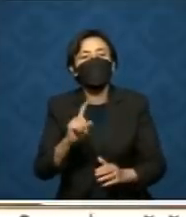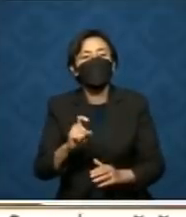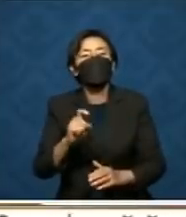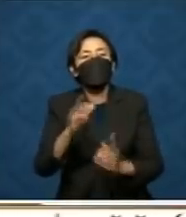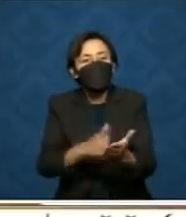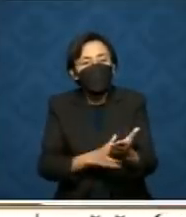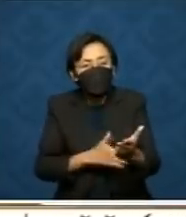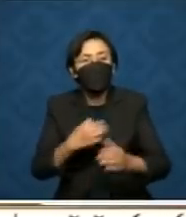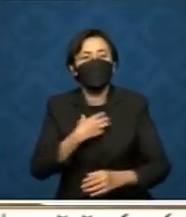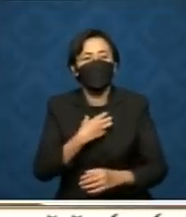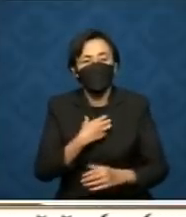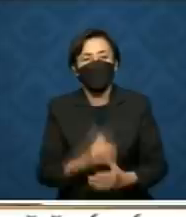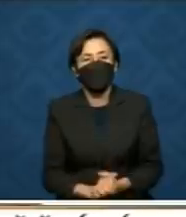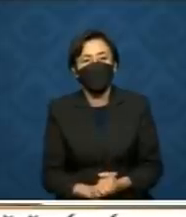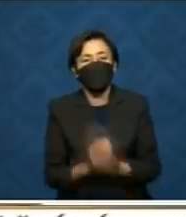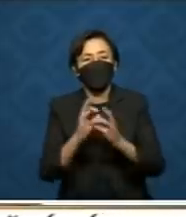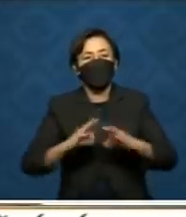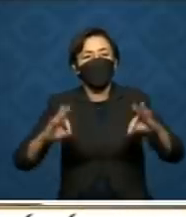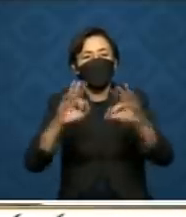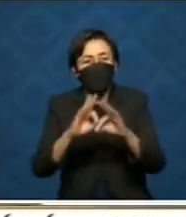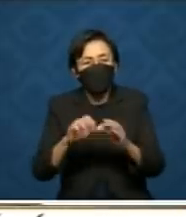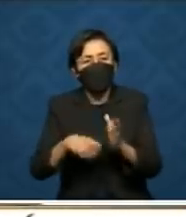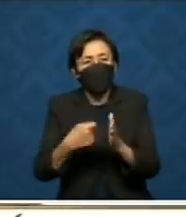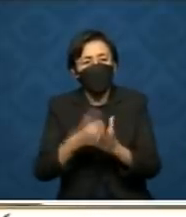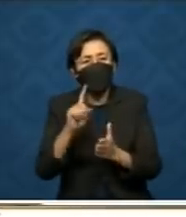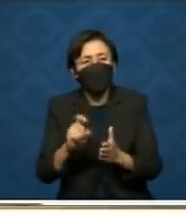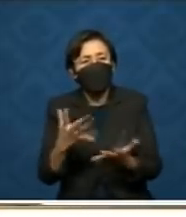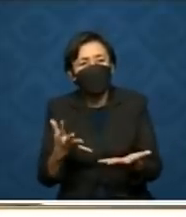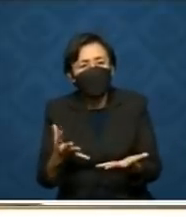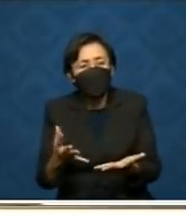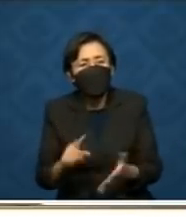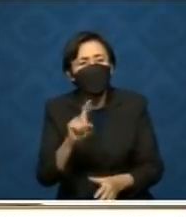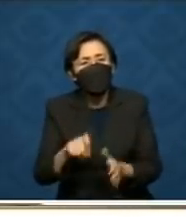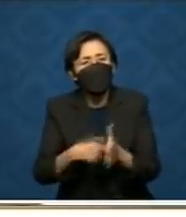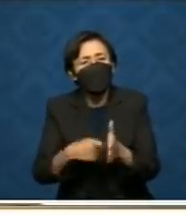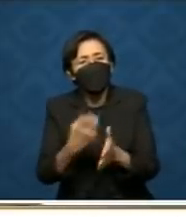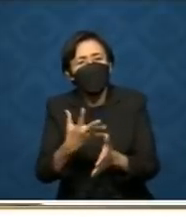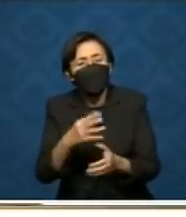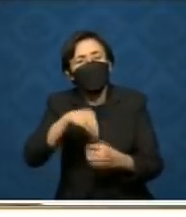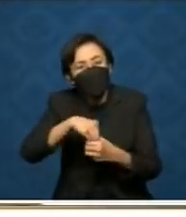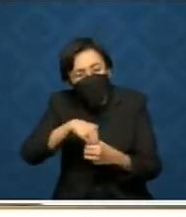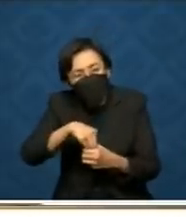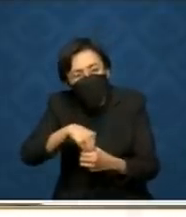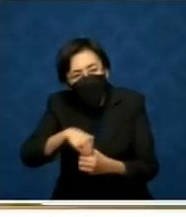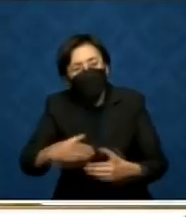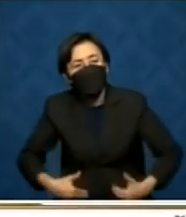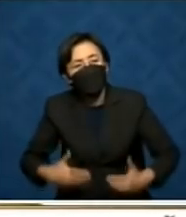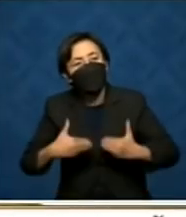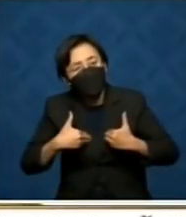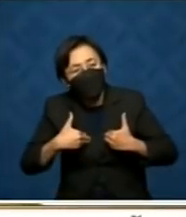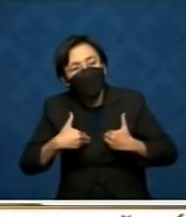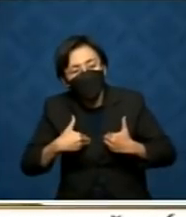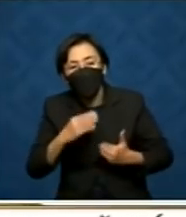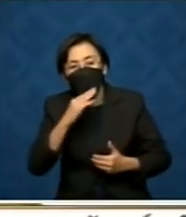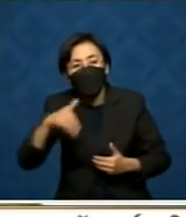ที่สุดและที่สำคัญมันไม่สมควรตายก็อยากให้ตายเถอะให้อยู่ไปอีกหน่อยแล้วถ้าจะ